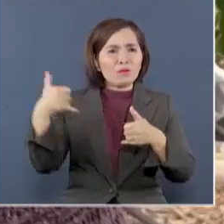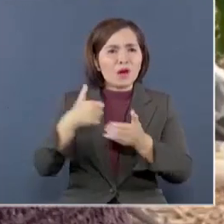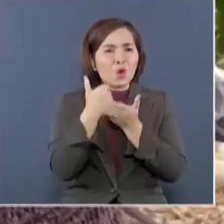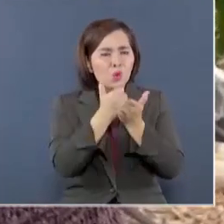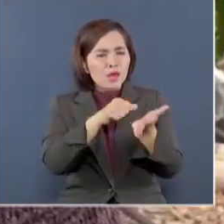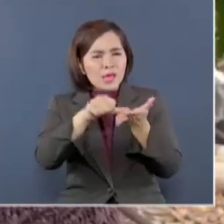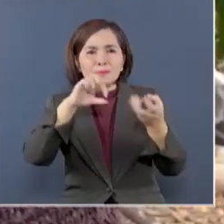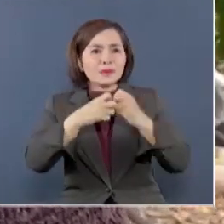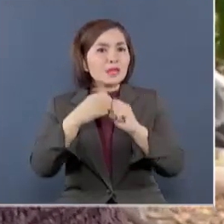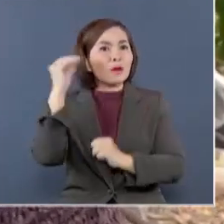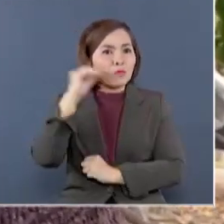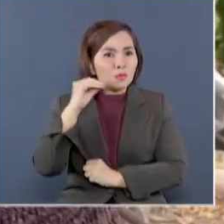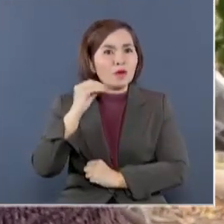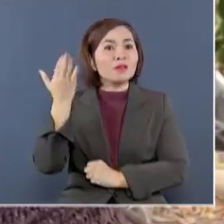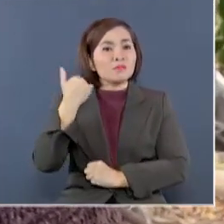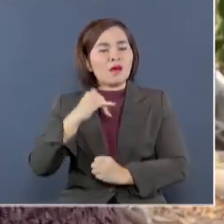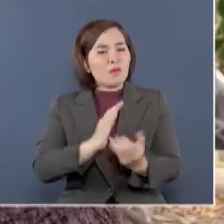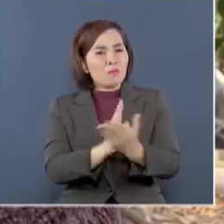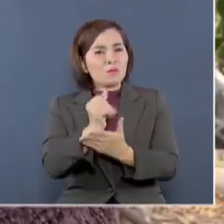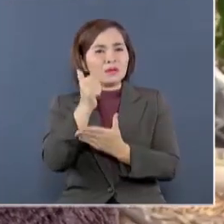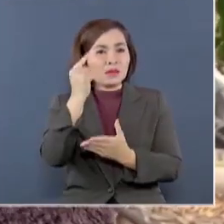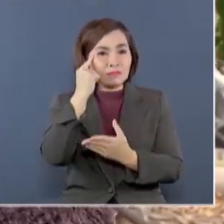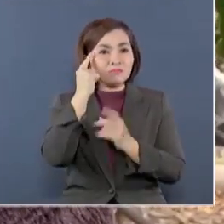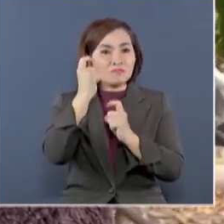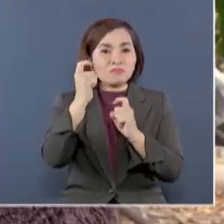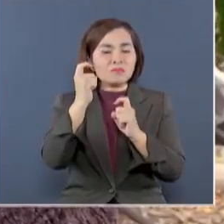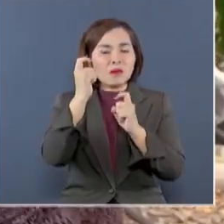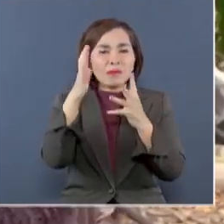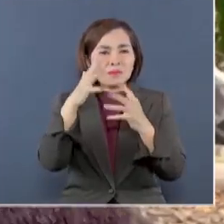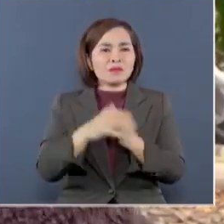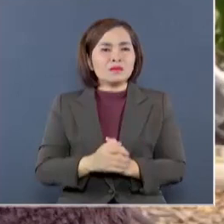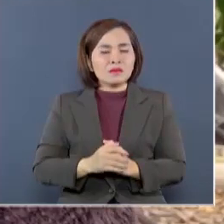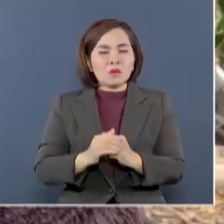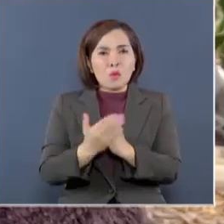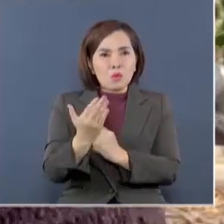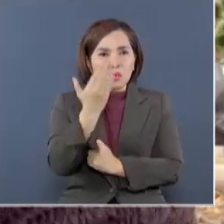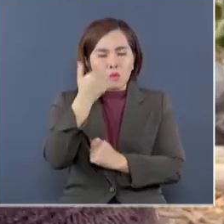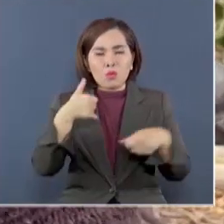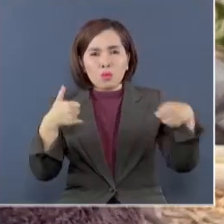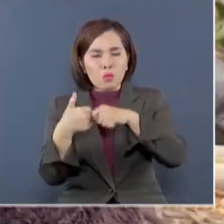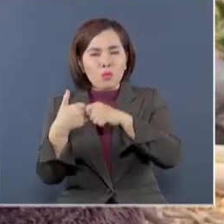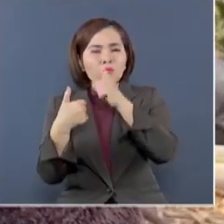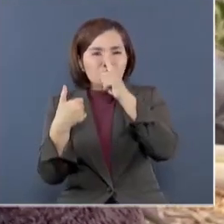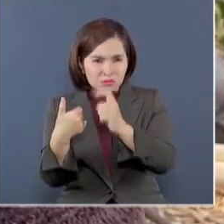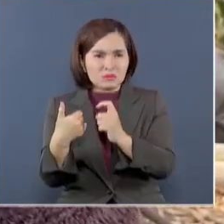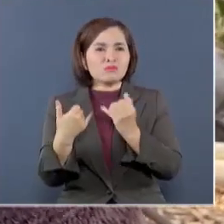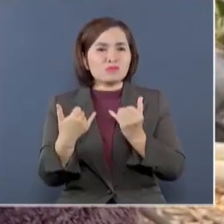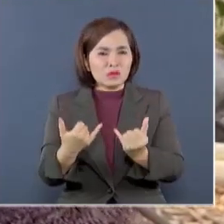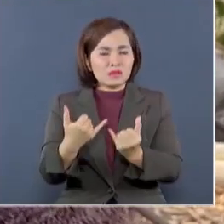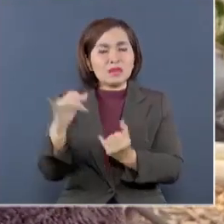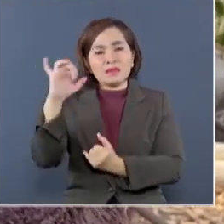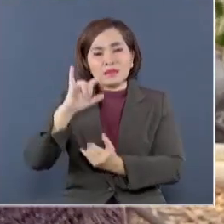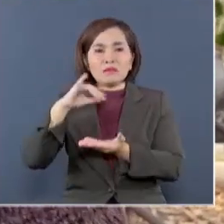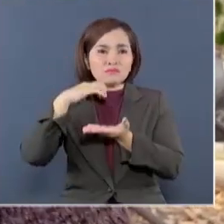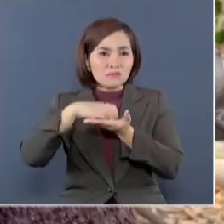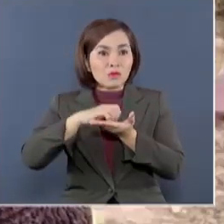บ่อยครั้งเลยและที่ผ่านมาก็ระงับเหตุได้ทุกครั้งไม่เคยมีเหตุร้ายจนกระทั่งเกิดเหตุสลดในครั้งนี้ลองไปฟังเสียงของญาติผู้ก่อเห